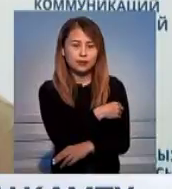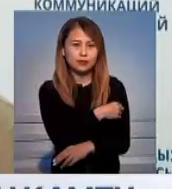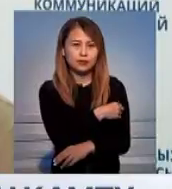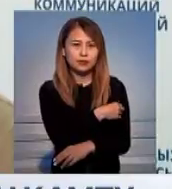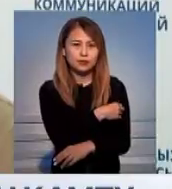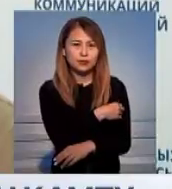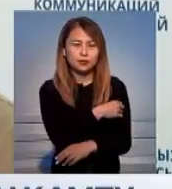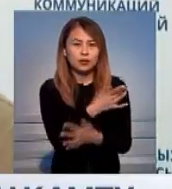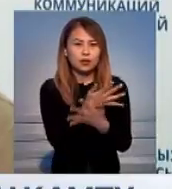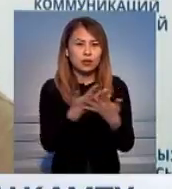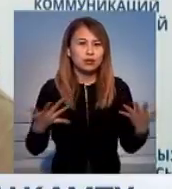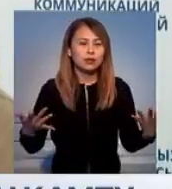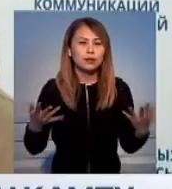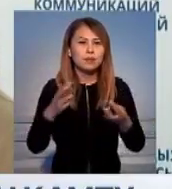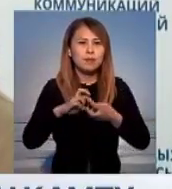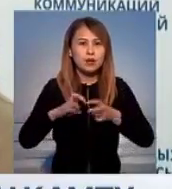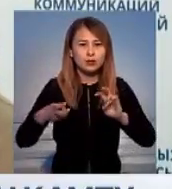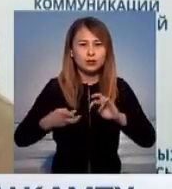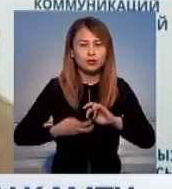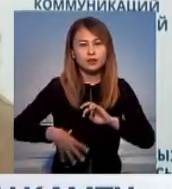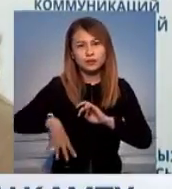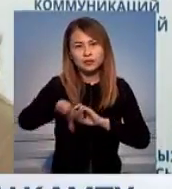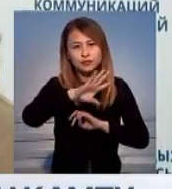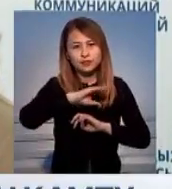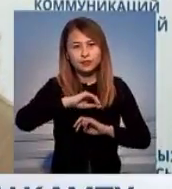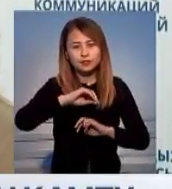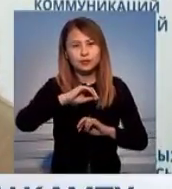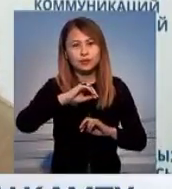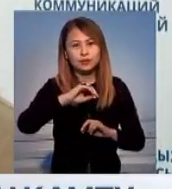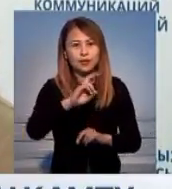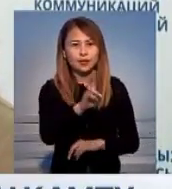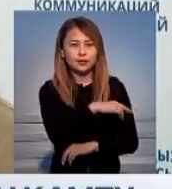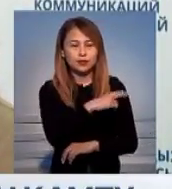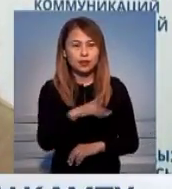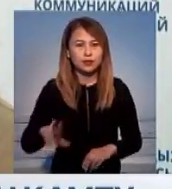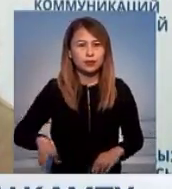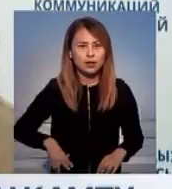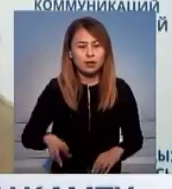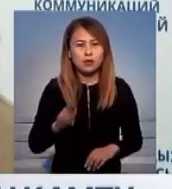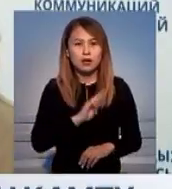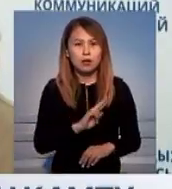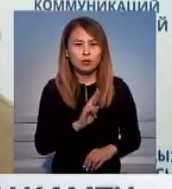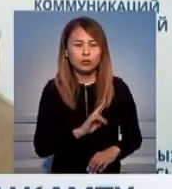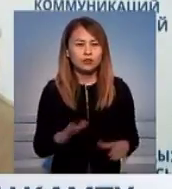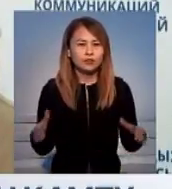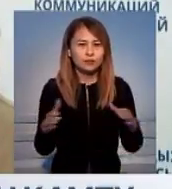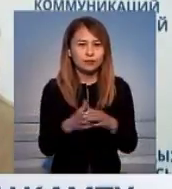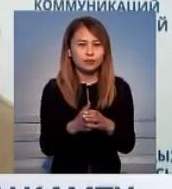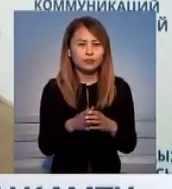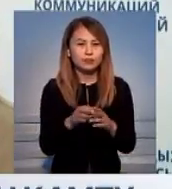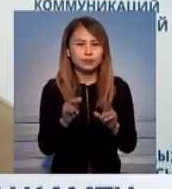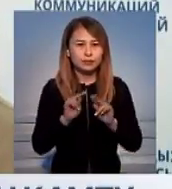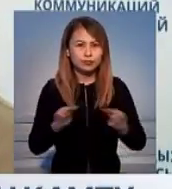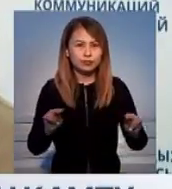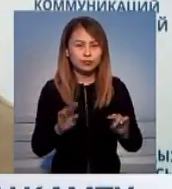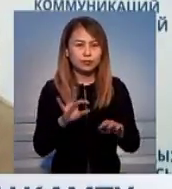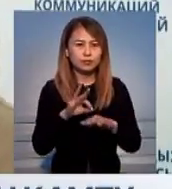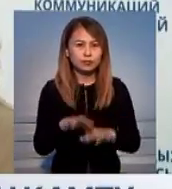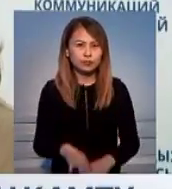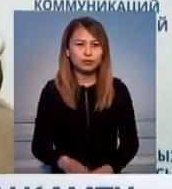медициналық мәселелер бойынша да барлық директордың қызметкерлерін жинап біраз жұмыстар жасалынды.